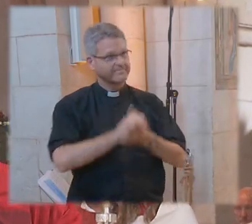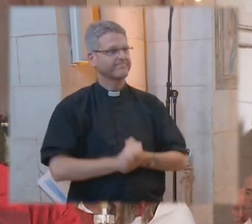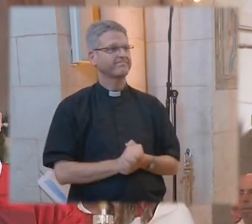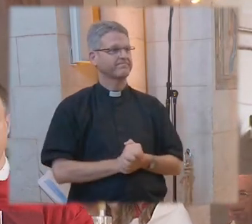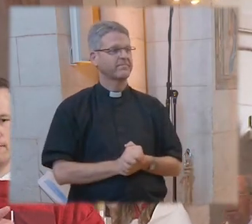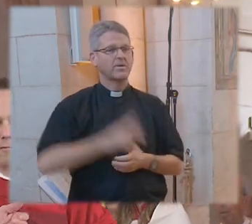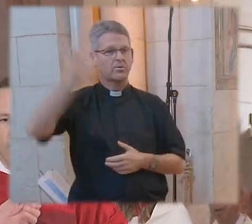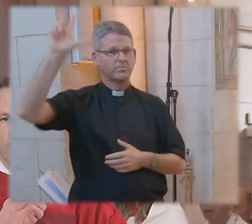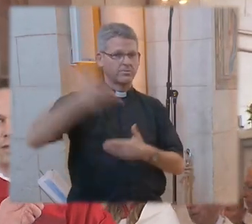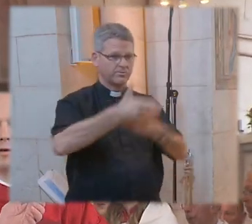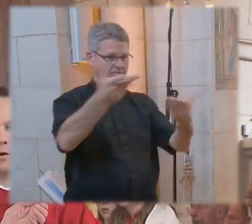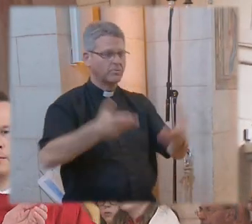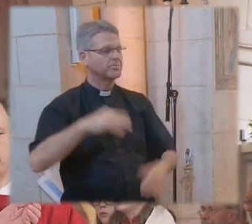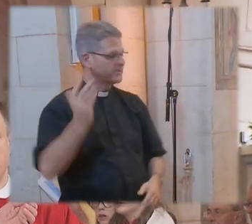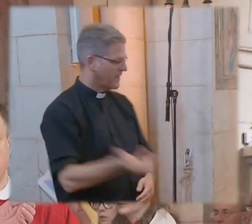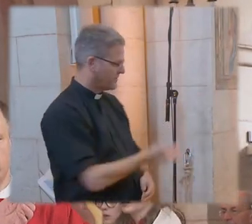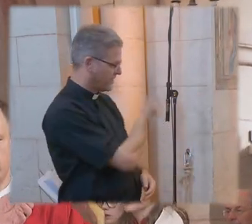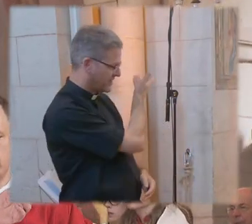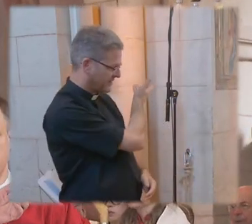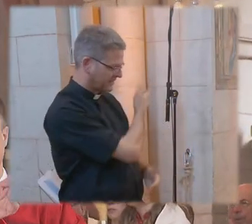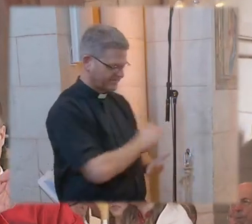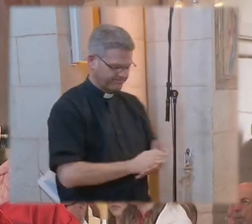Der Herr sei mit euch.